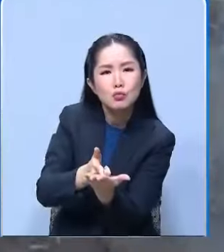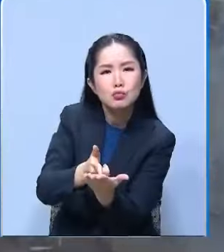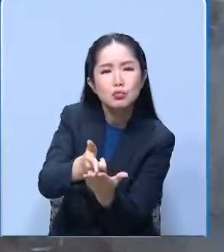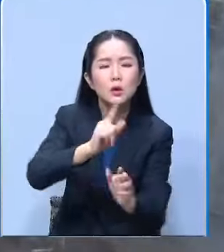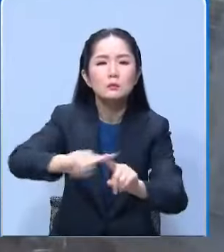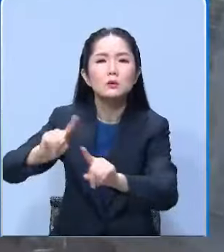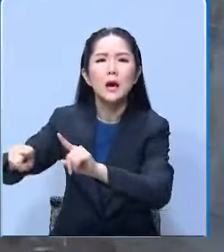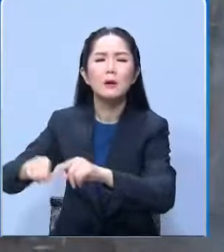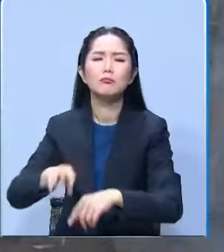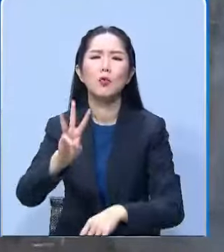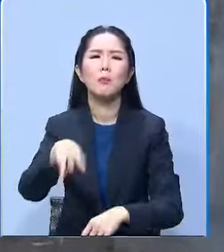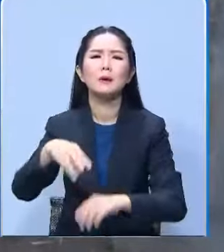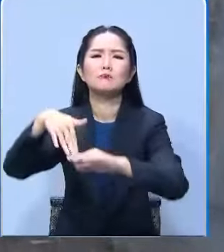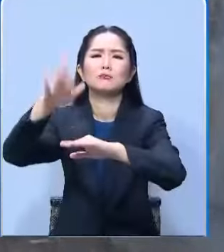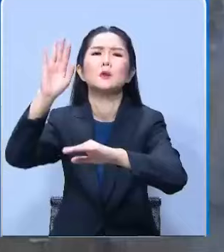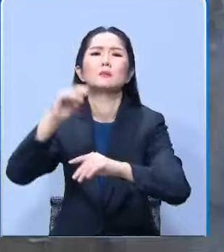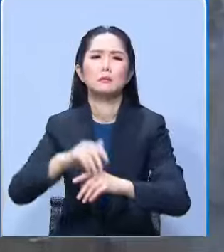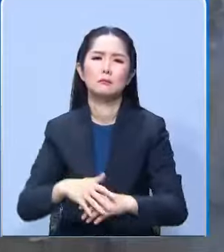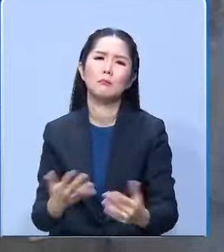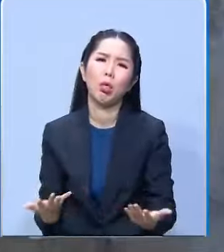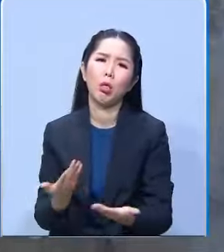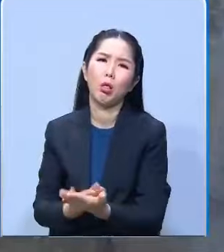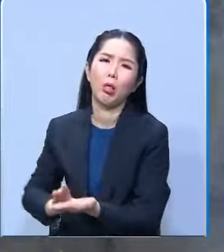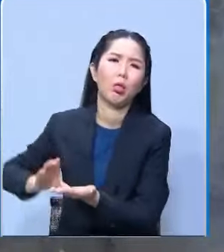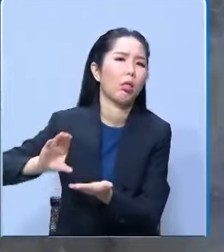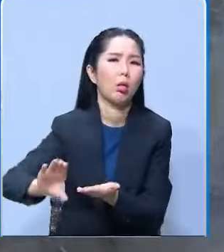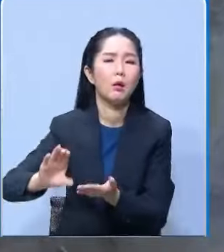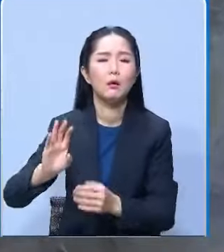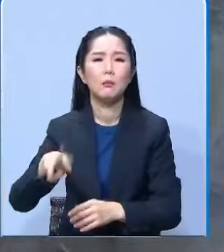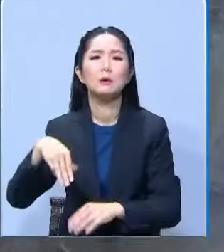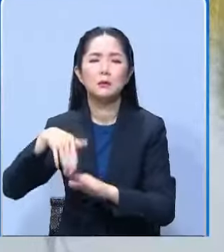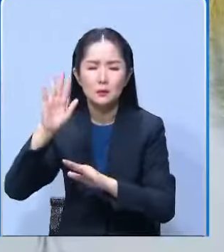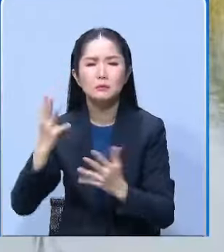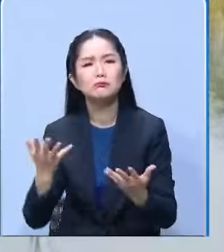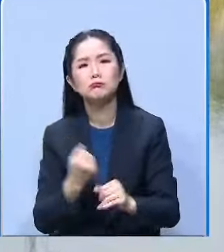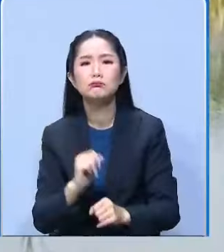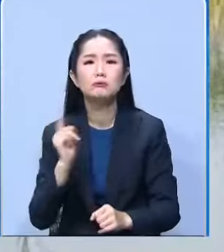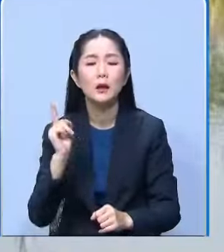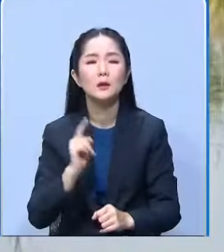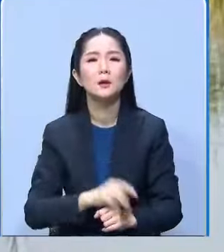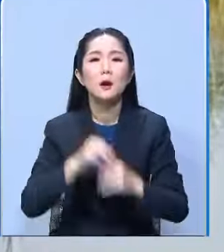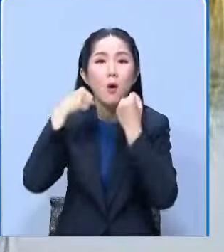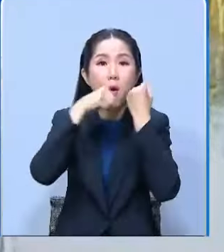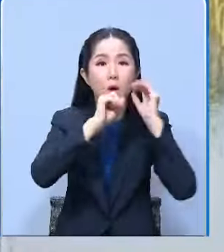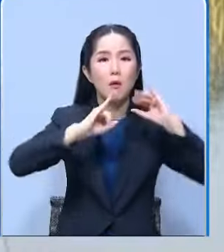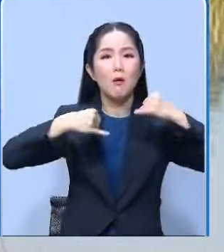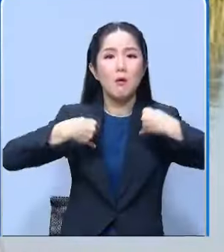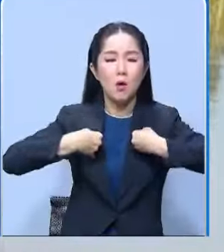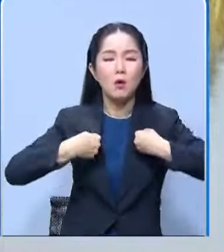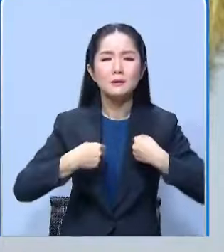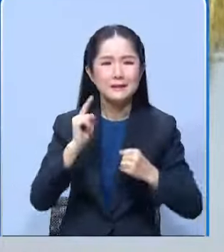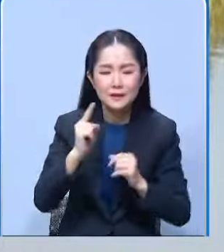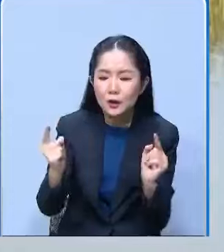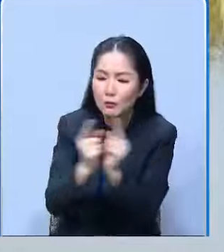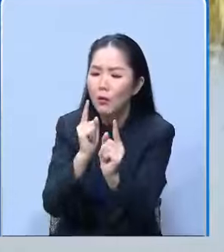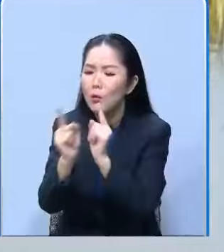มันมากกว่า 6,000บาทอยู่แล้วที่สำสำคญเลยนะหลังจากนั้นเนี่ยปรากฏว่าเจ้าของไร่อ้อยเปลี่ยนใจคือตอนแรกเหมือนคุยกับผู้เสียหายแล้วนะว่า